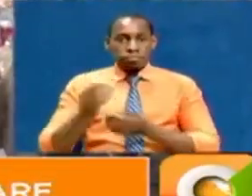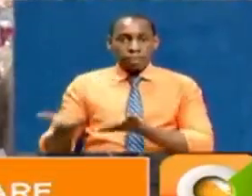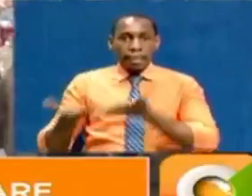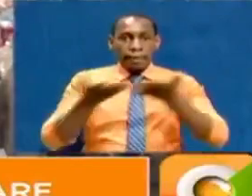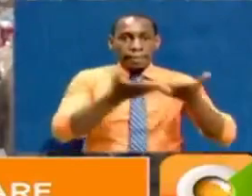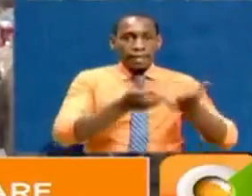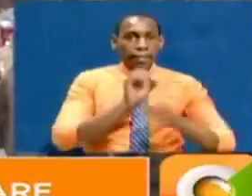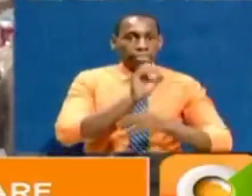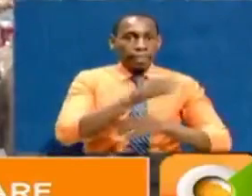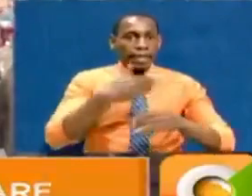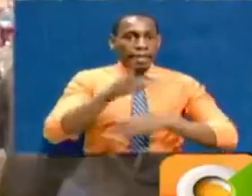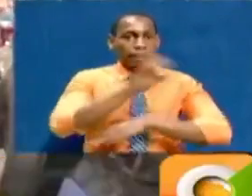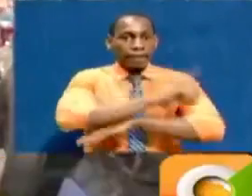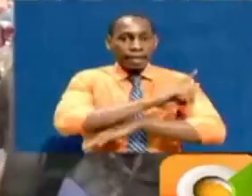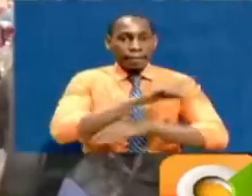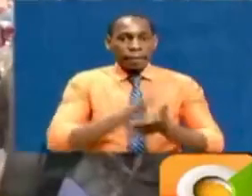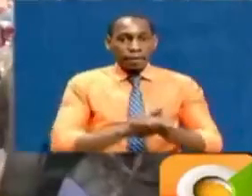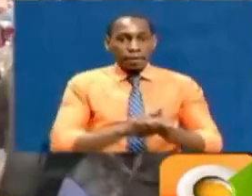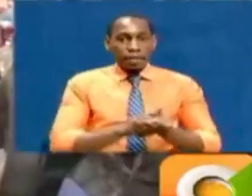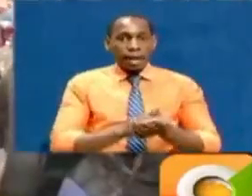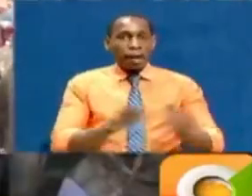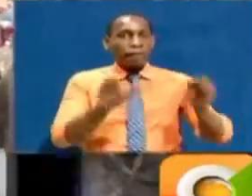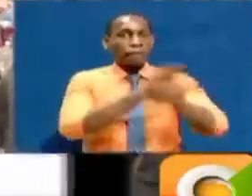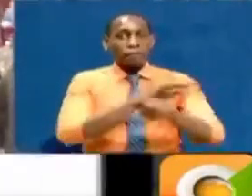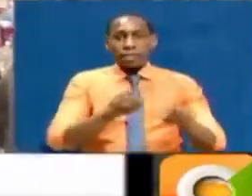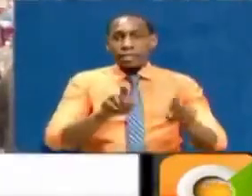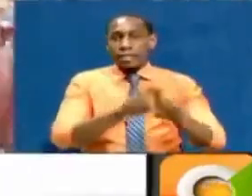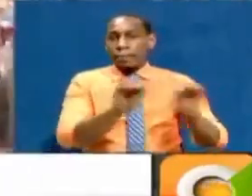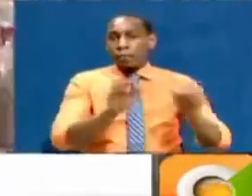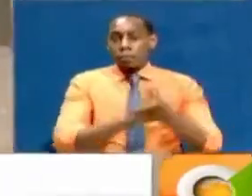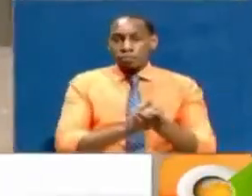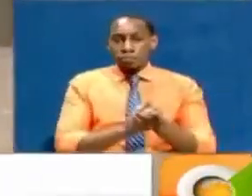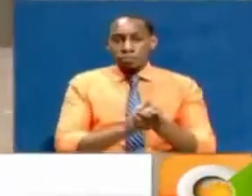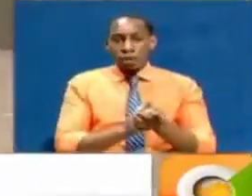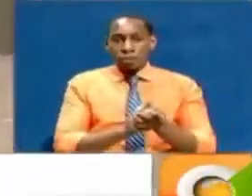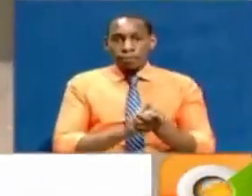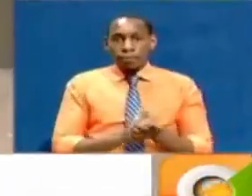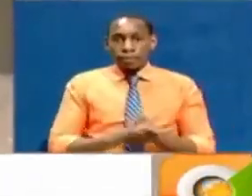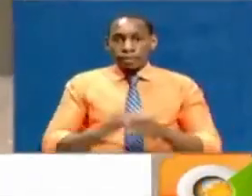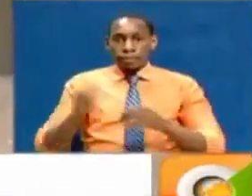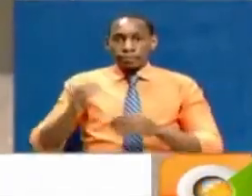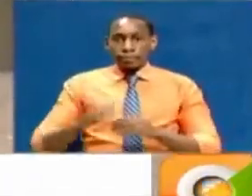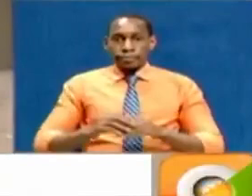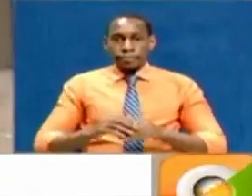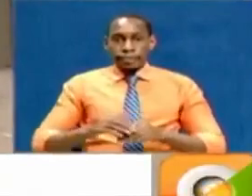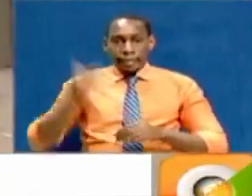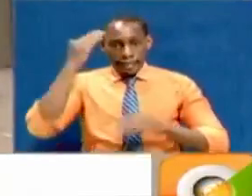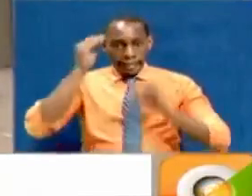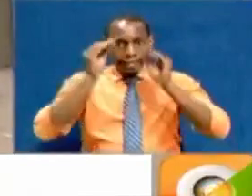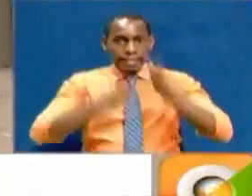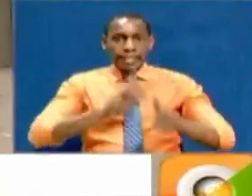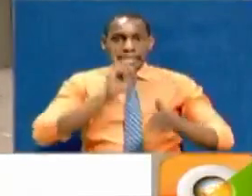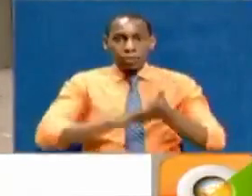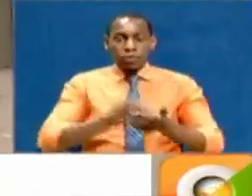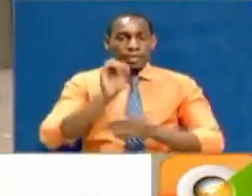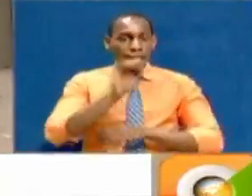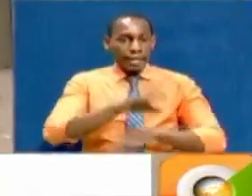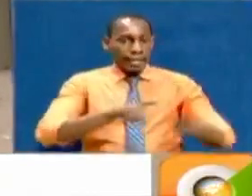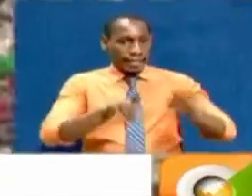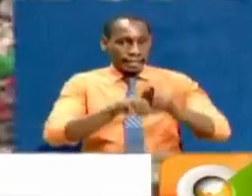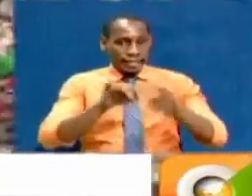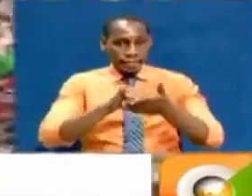by day, inaenda ikiongezeka. Haikuwa hivi, so imekuwa hivi. Mwalimu mkuu wa shule hii anasema takataka